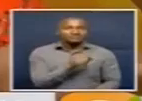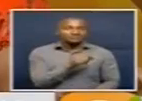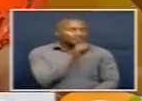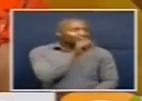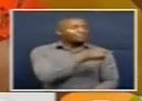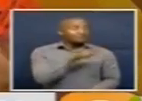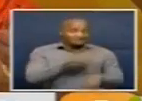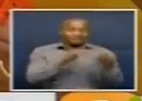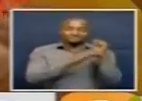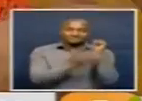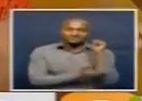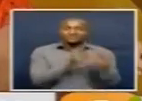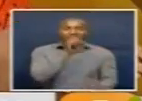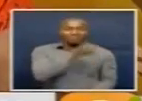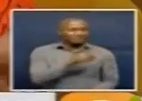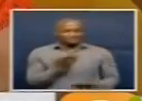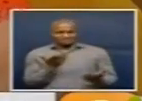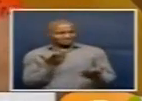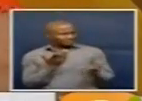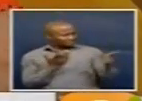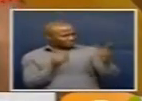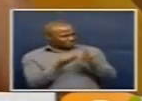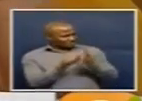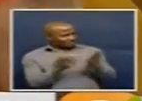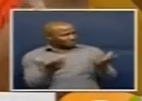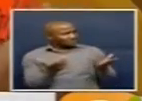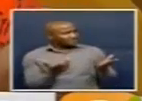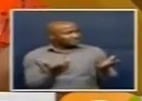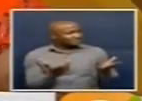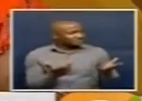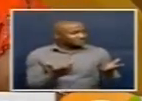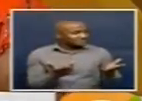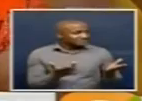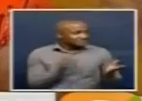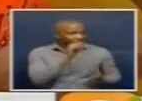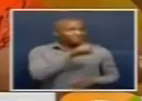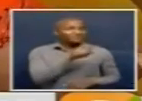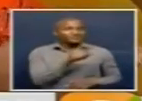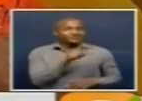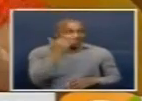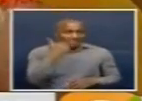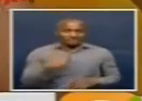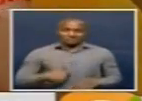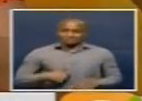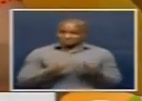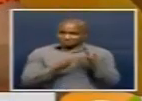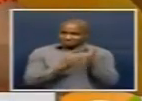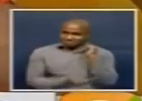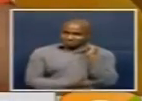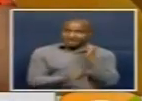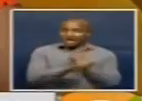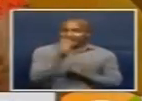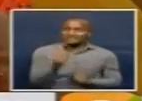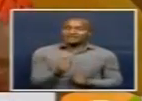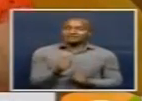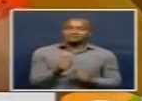mate. Yaani sasa paka umulize, kwani una nini? Yaani ili ujue kwamba yeye ni nini, ni mjamzito. Utaona mwingine akitafuna